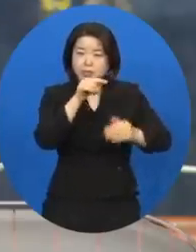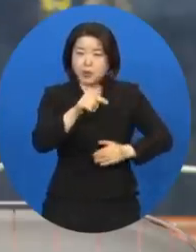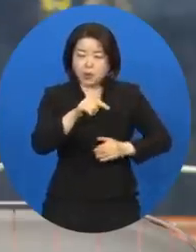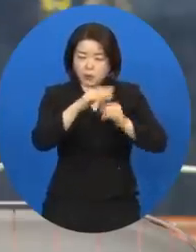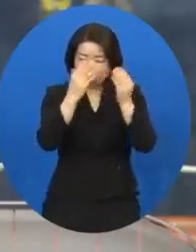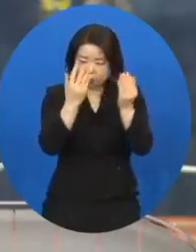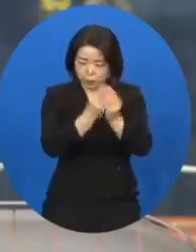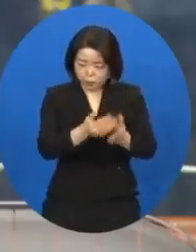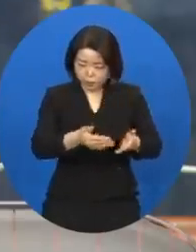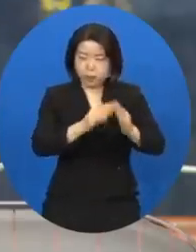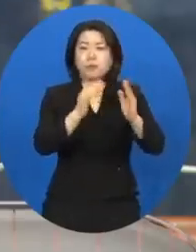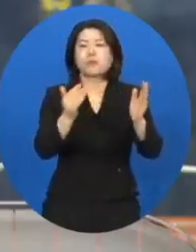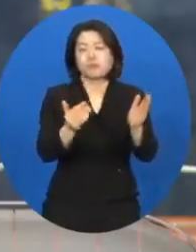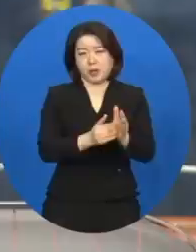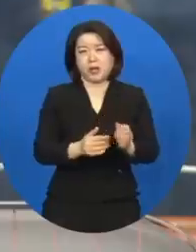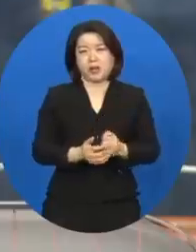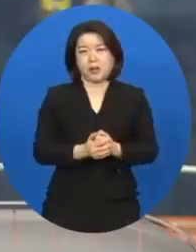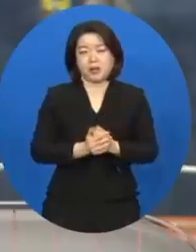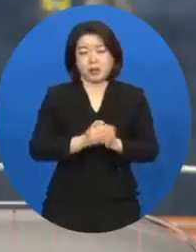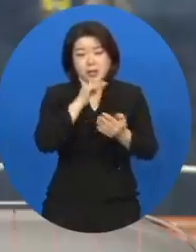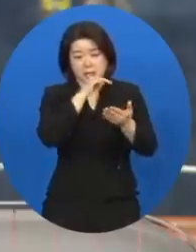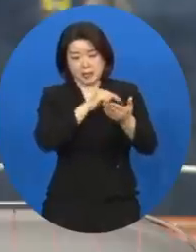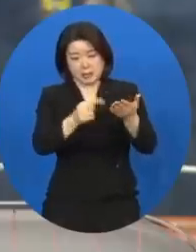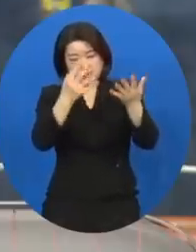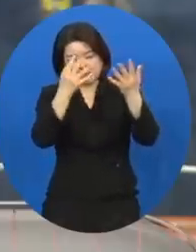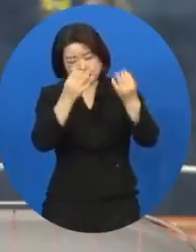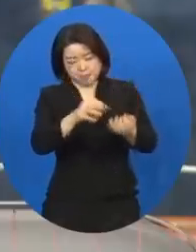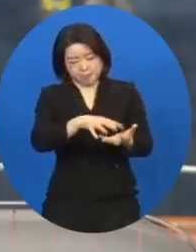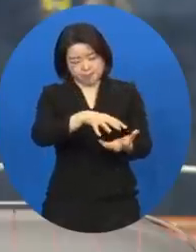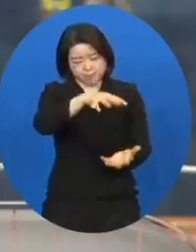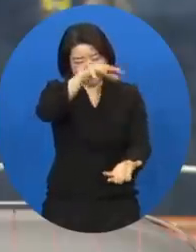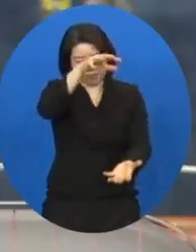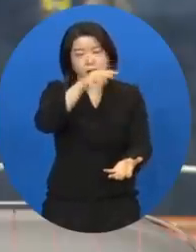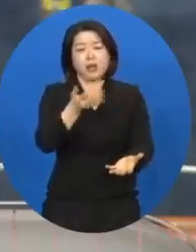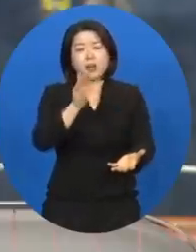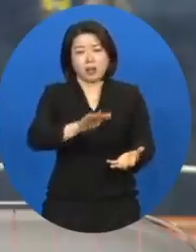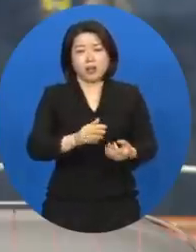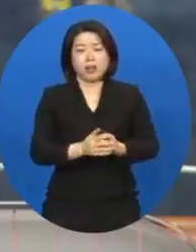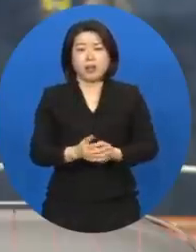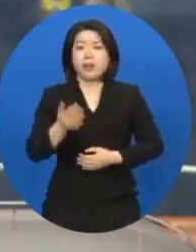예배당을 완공을 했습니다. 부채는 많았지만 근데 그때